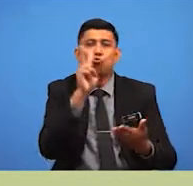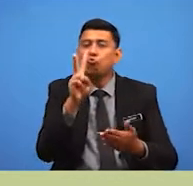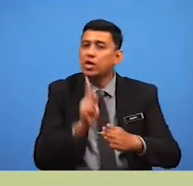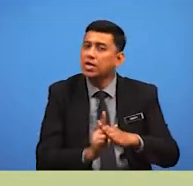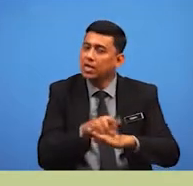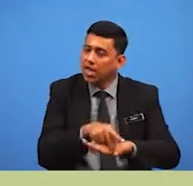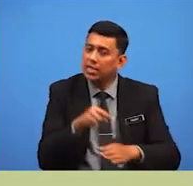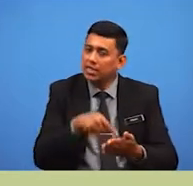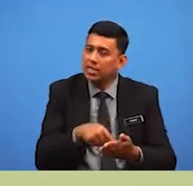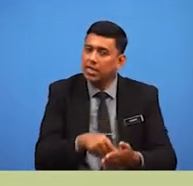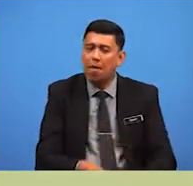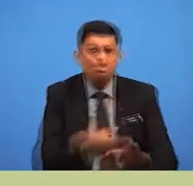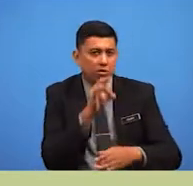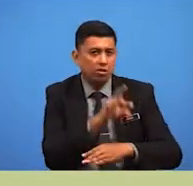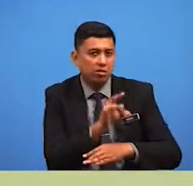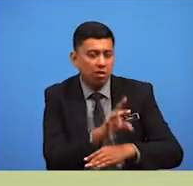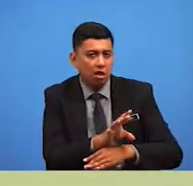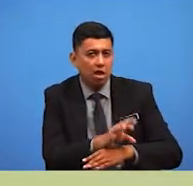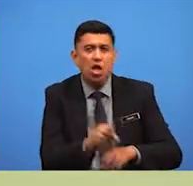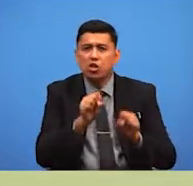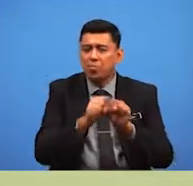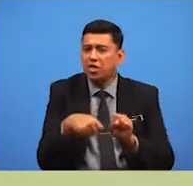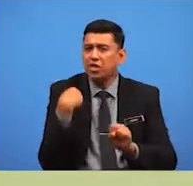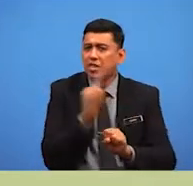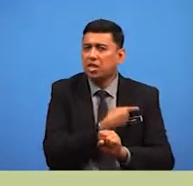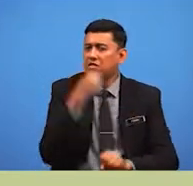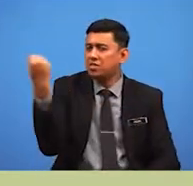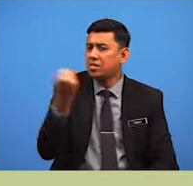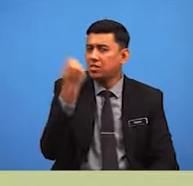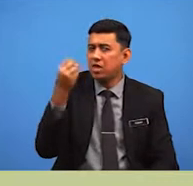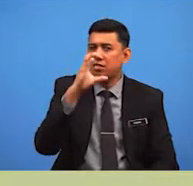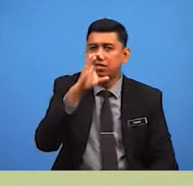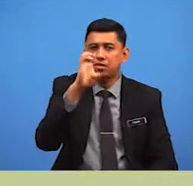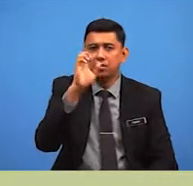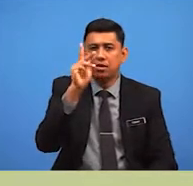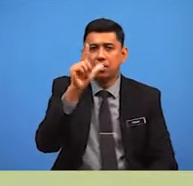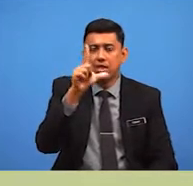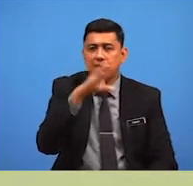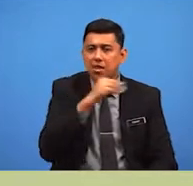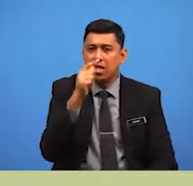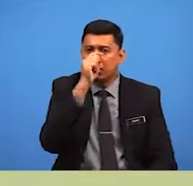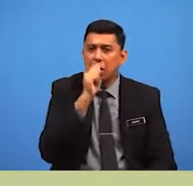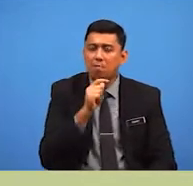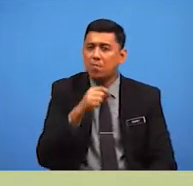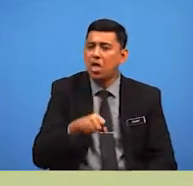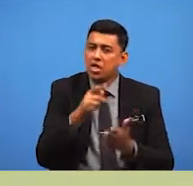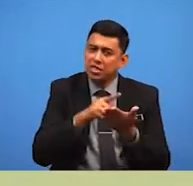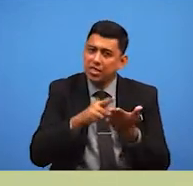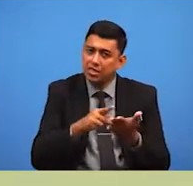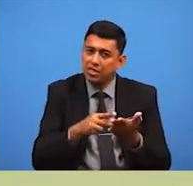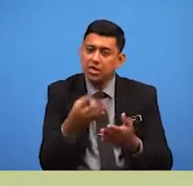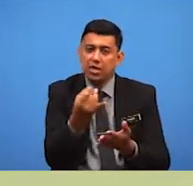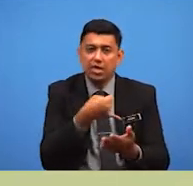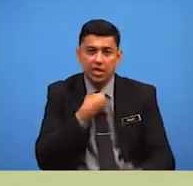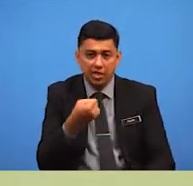pengarang menyampaikan nasihat supaya kita sentiasa cekal dan tabah sekiranya ingin berjaya